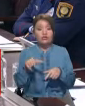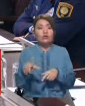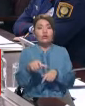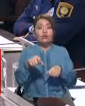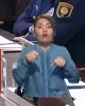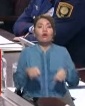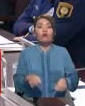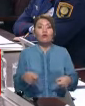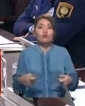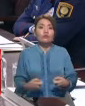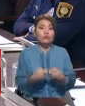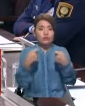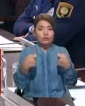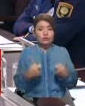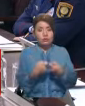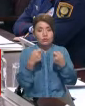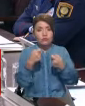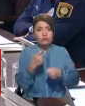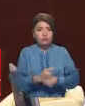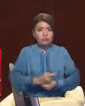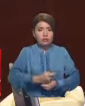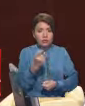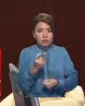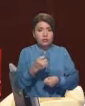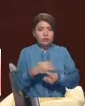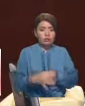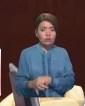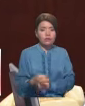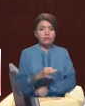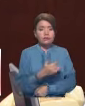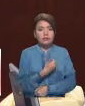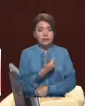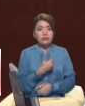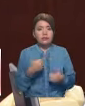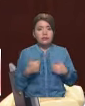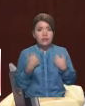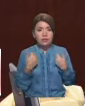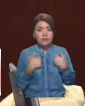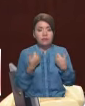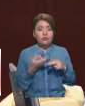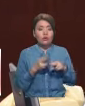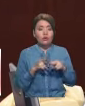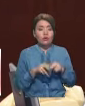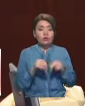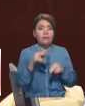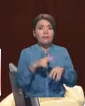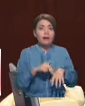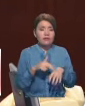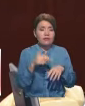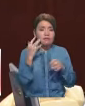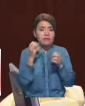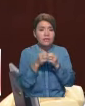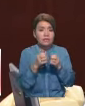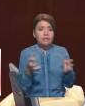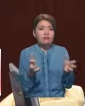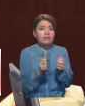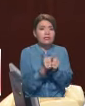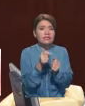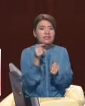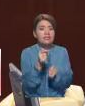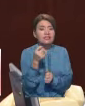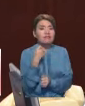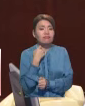Мы ужесточаем уголовную и административную ответственность за дорожные правонарушения, но в то же время полиция по-прежнему задерживает тысячи